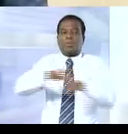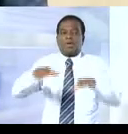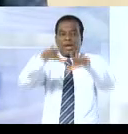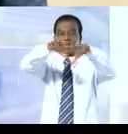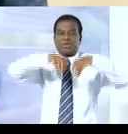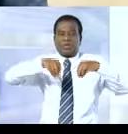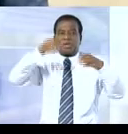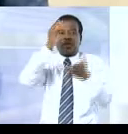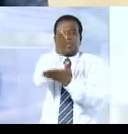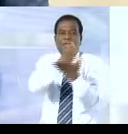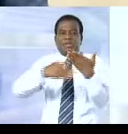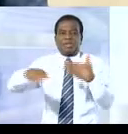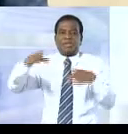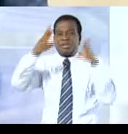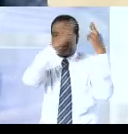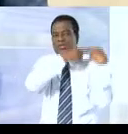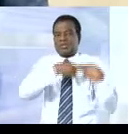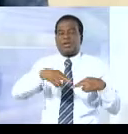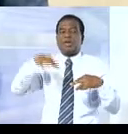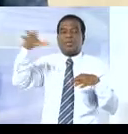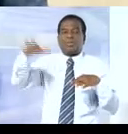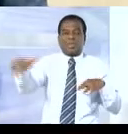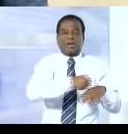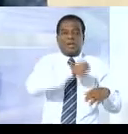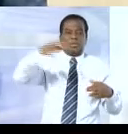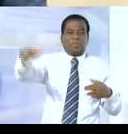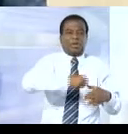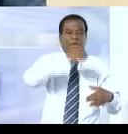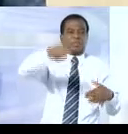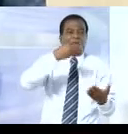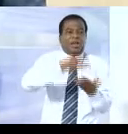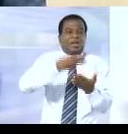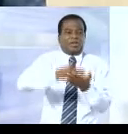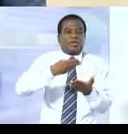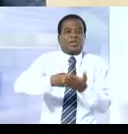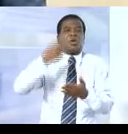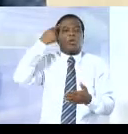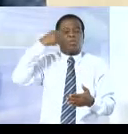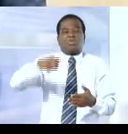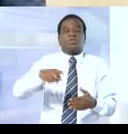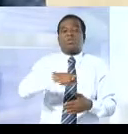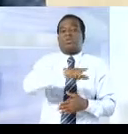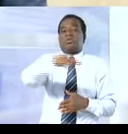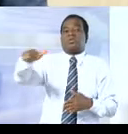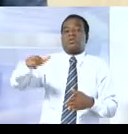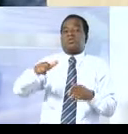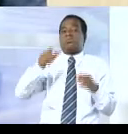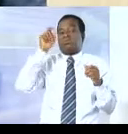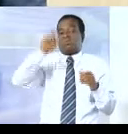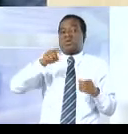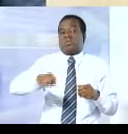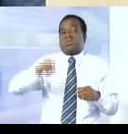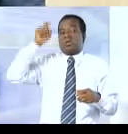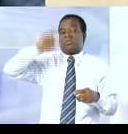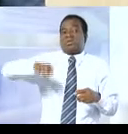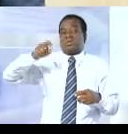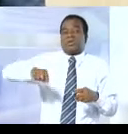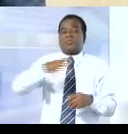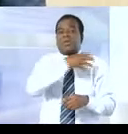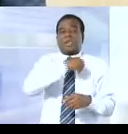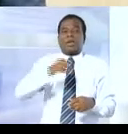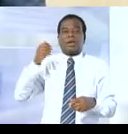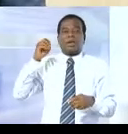certains des responsables aient tout simplement puisé dans les comptes pour des raisons personnelles. La conférence a